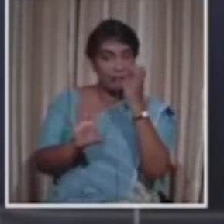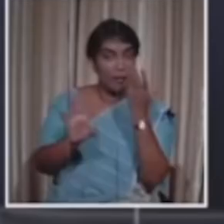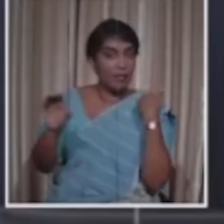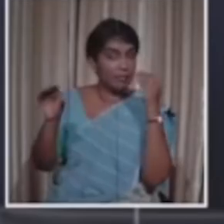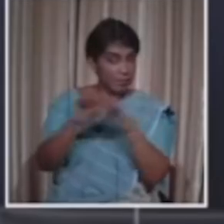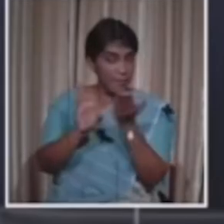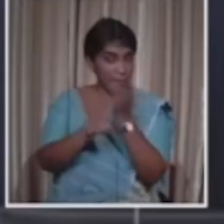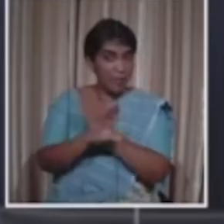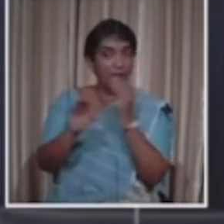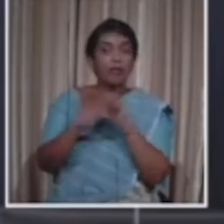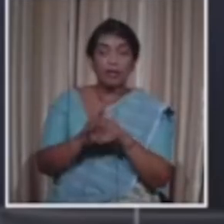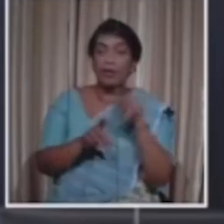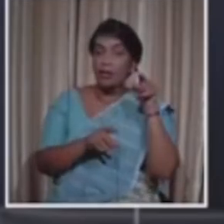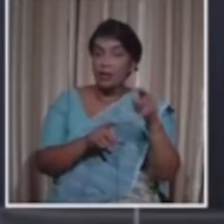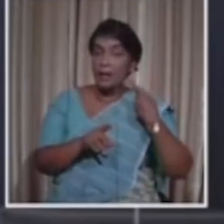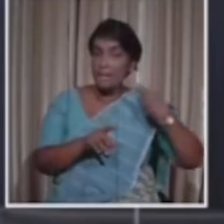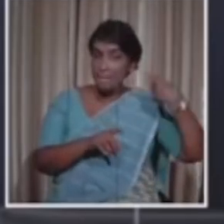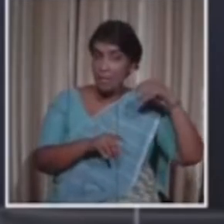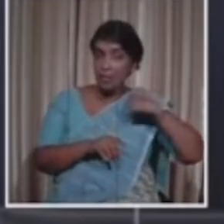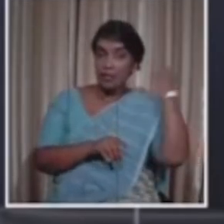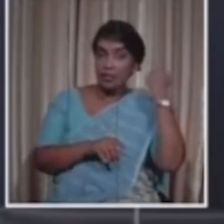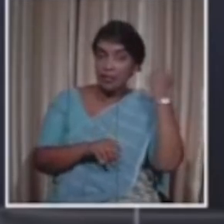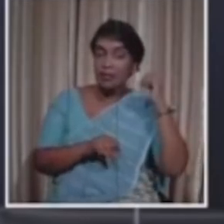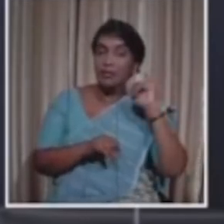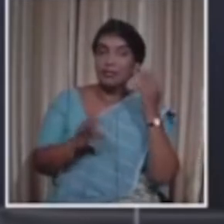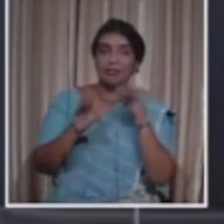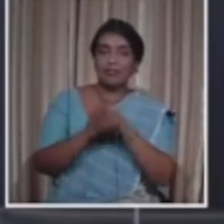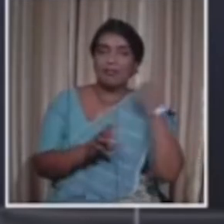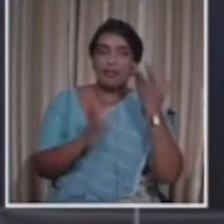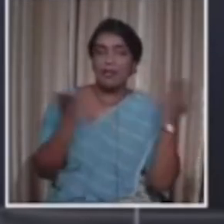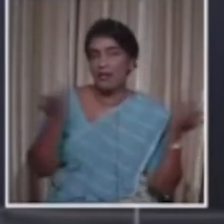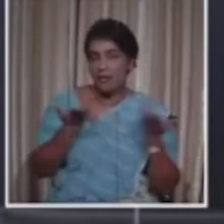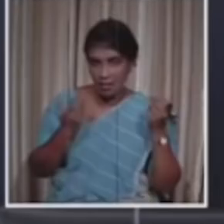නම් එතුමාට පෙරේදා කරපු කතාව මෙතන කතා කරන්න වෙන්නේ නැහැ